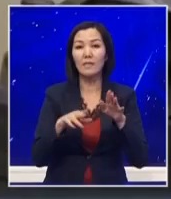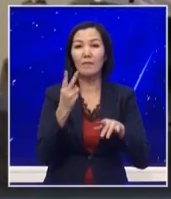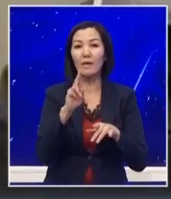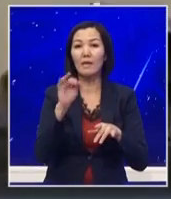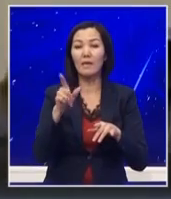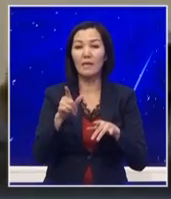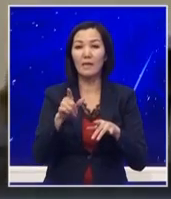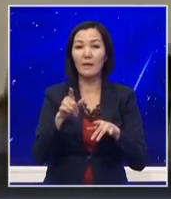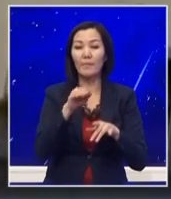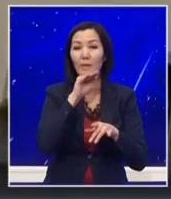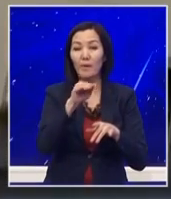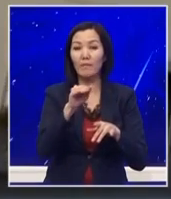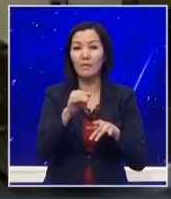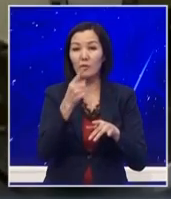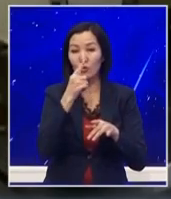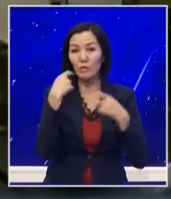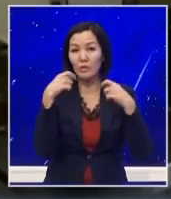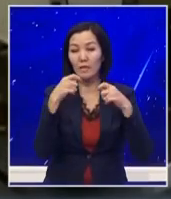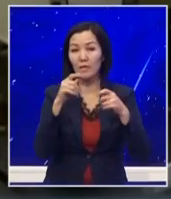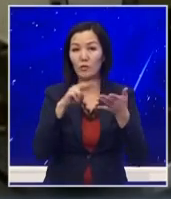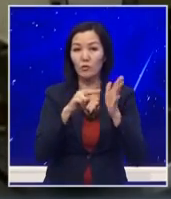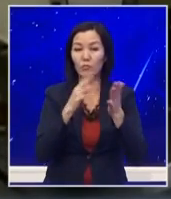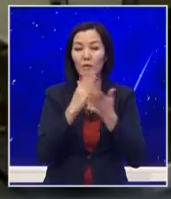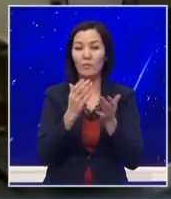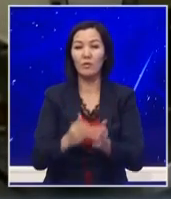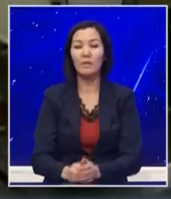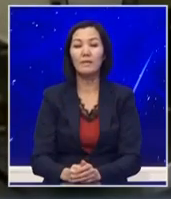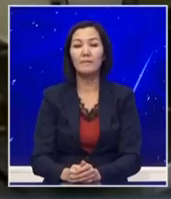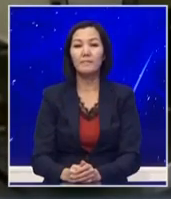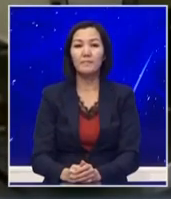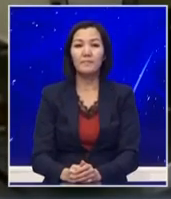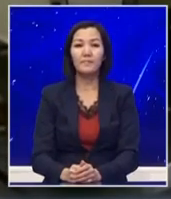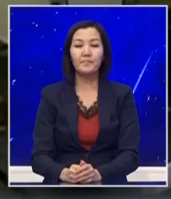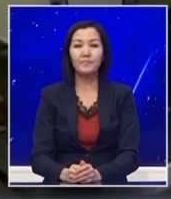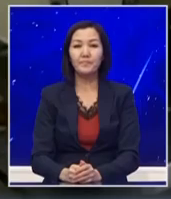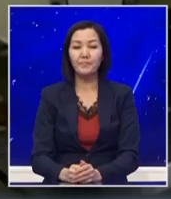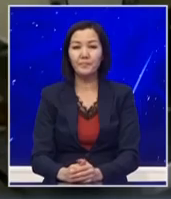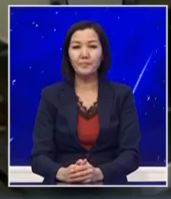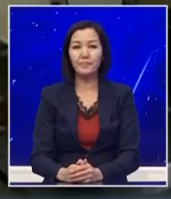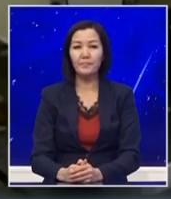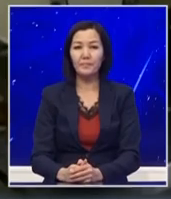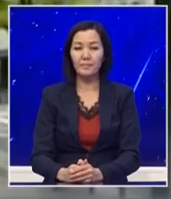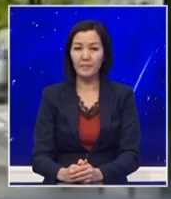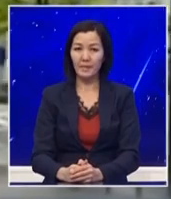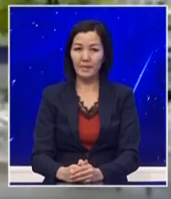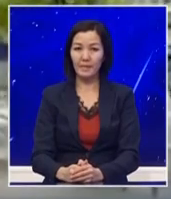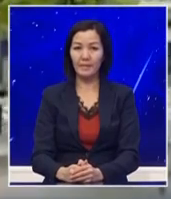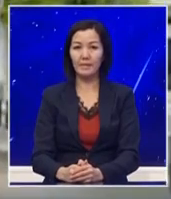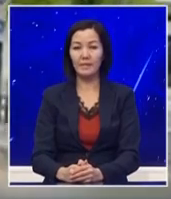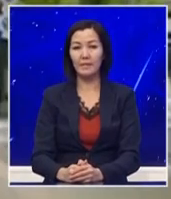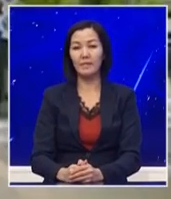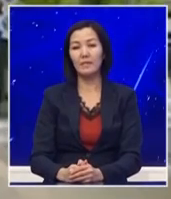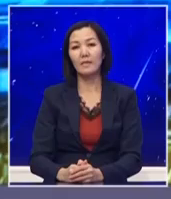келі. Ғалымдар оны жоғарыда сатылымға шығаруды көздеп отыр. Топтаманы ғаламтор ақпараттармен дайындаған Елдана Сәрсенбаева, Жетісу